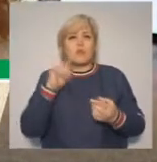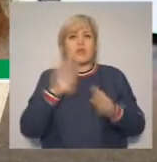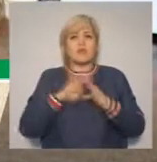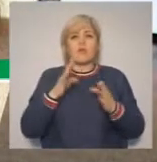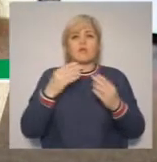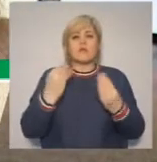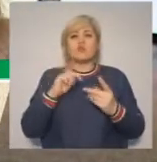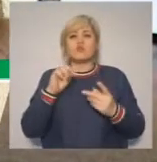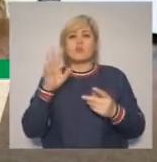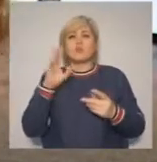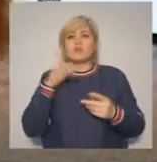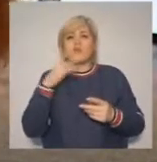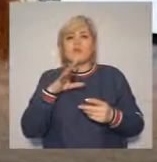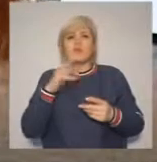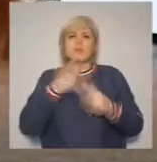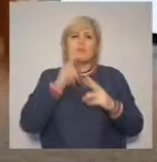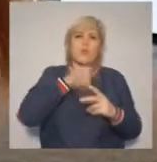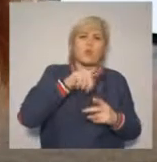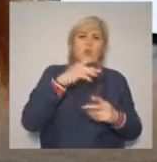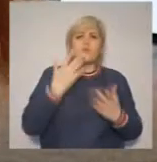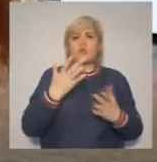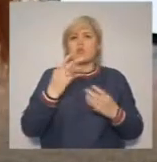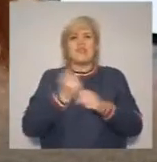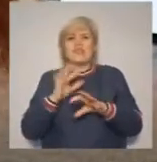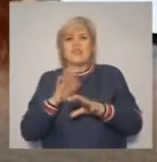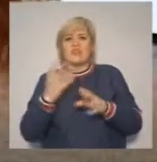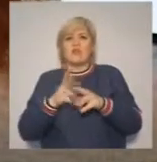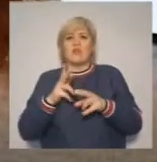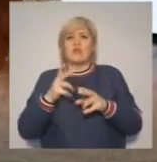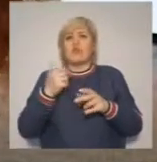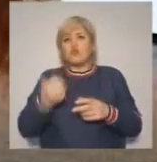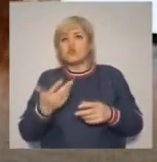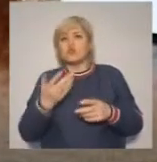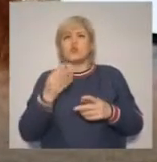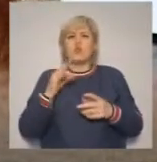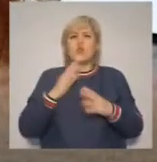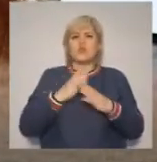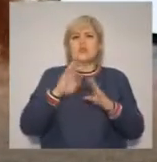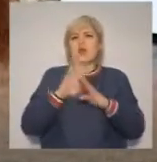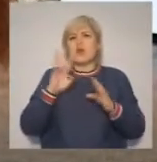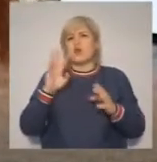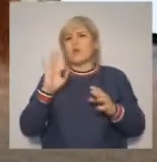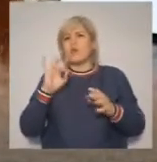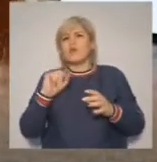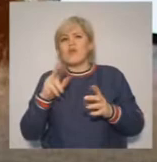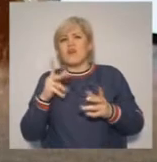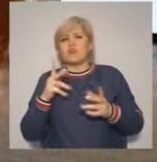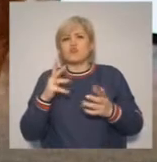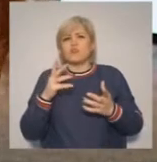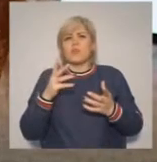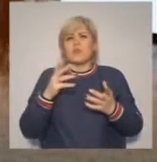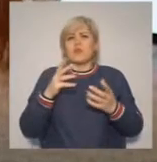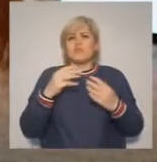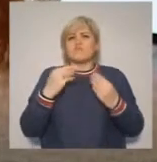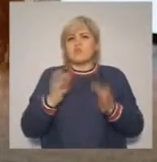говорить «это плохо, вот так не делай», «это хорошо». То есть моралите такое выносить в каждом спектакле нет. Как раз я считаю,